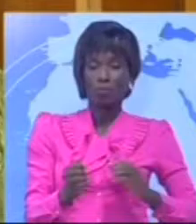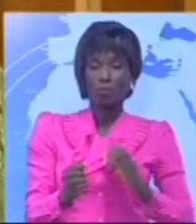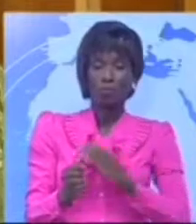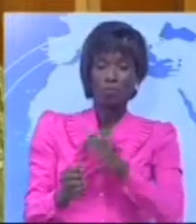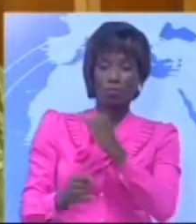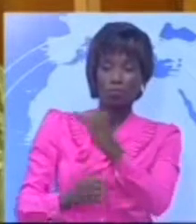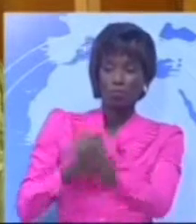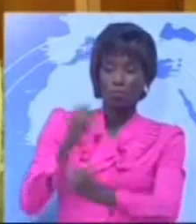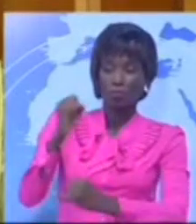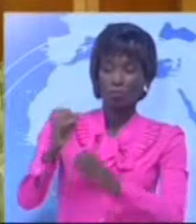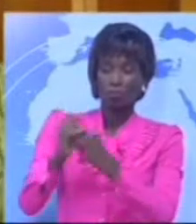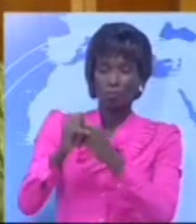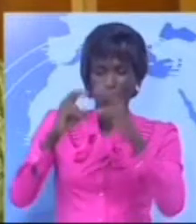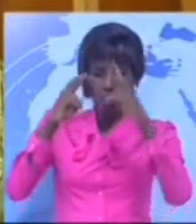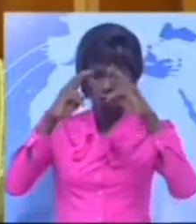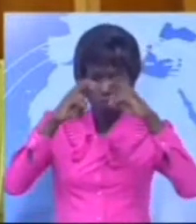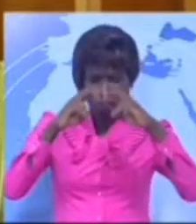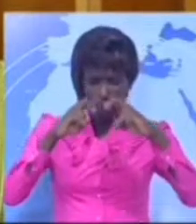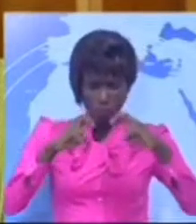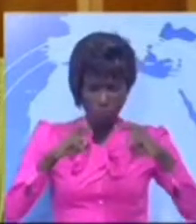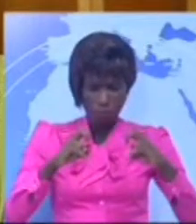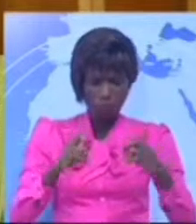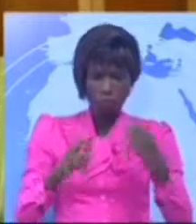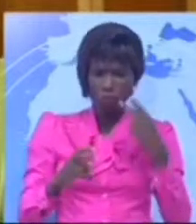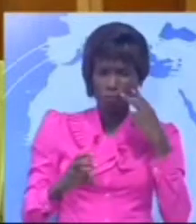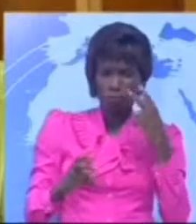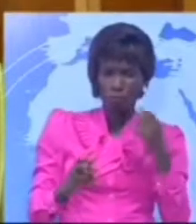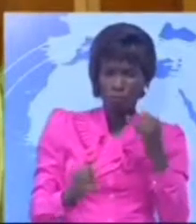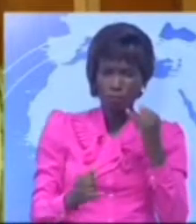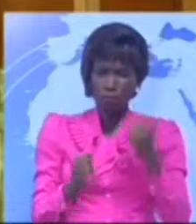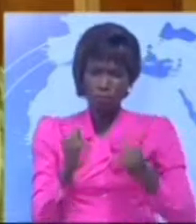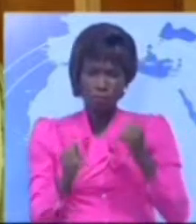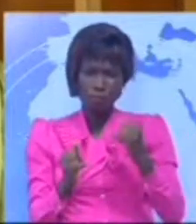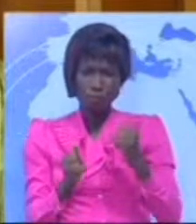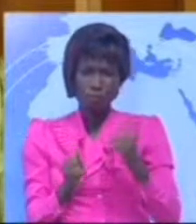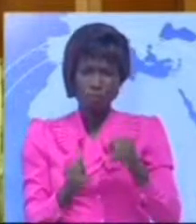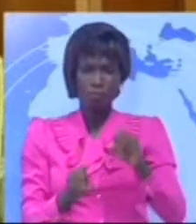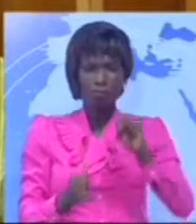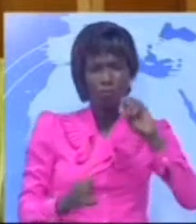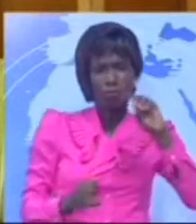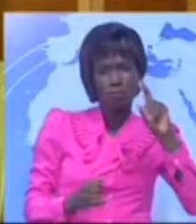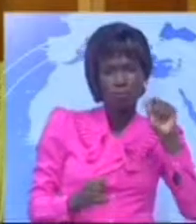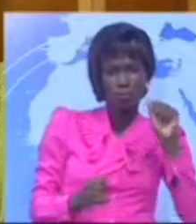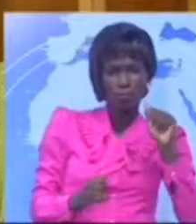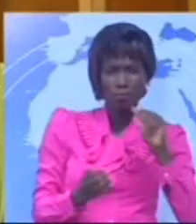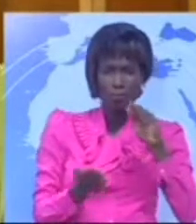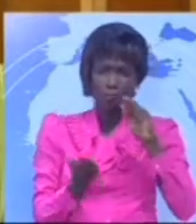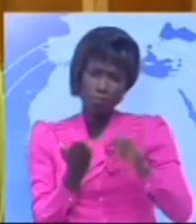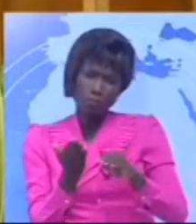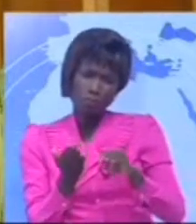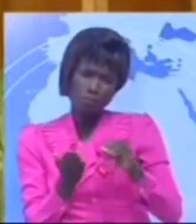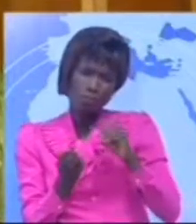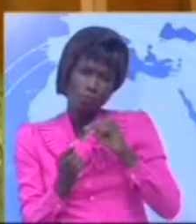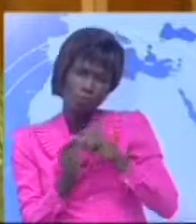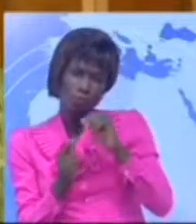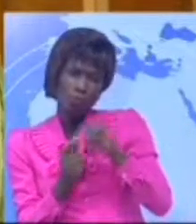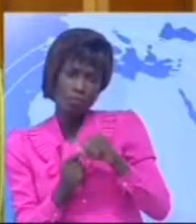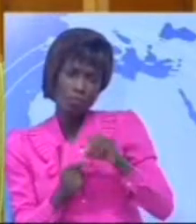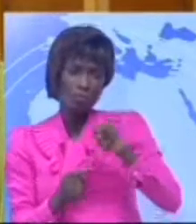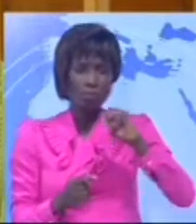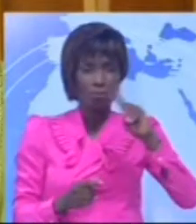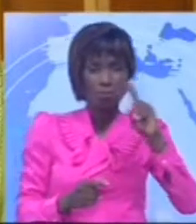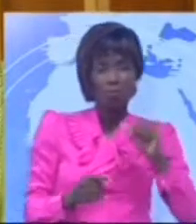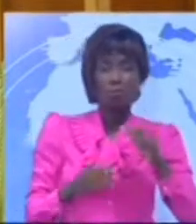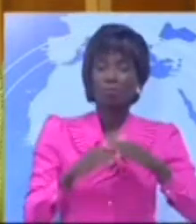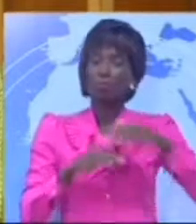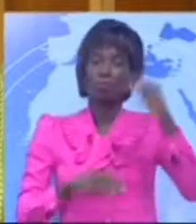progrès et mettre au point la stratégie pour une accélération de la mobilisation de la communauté